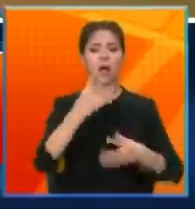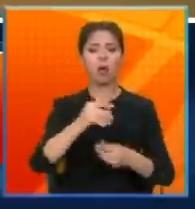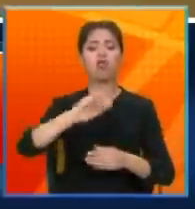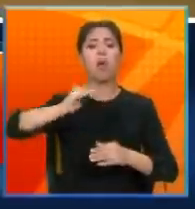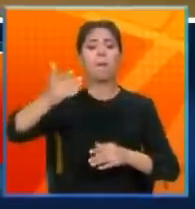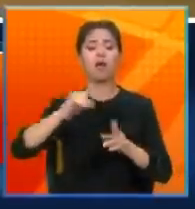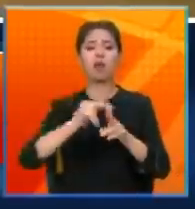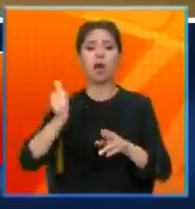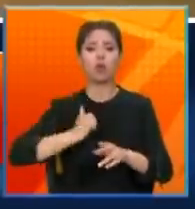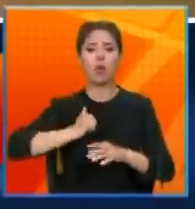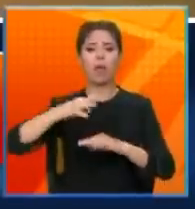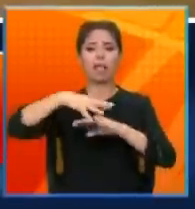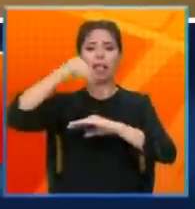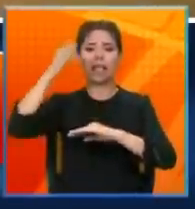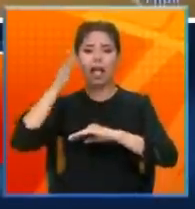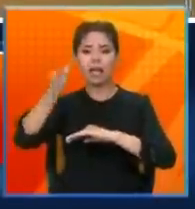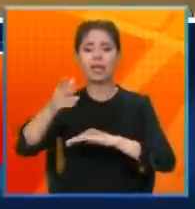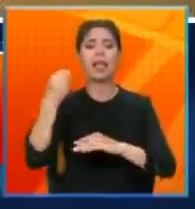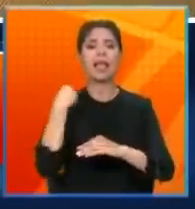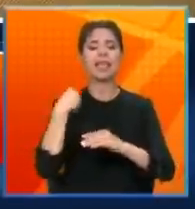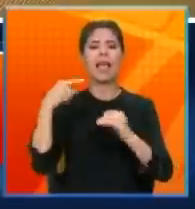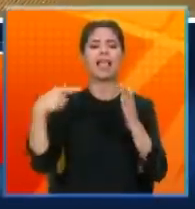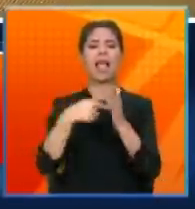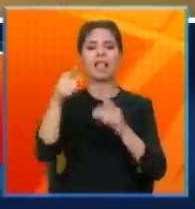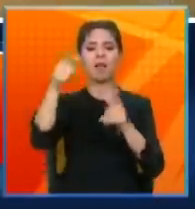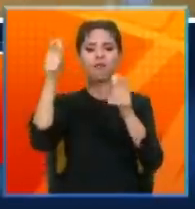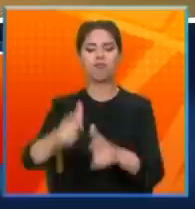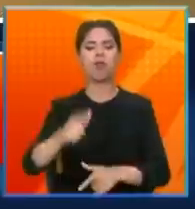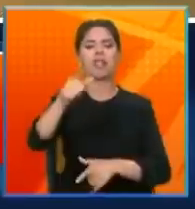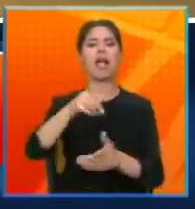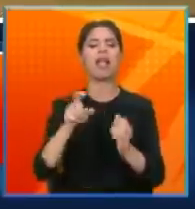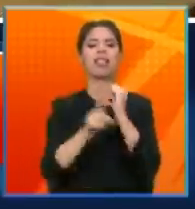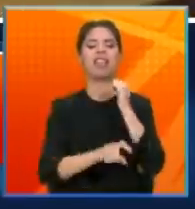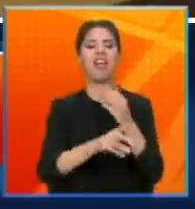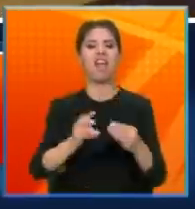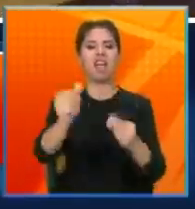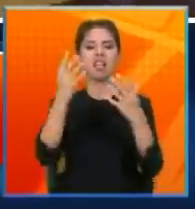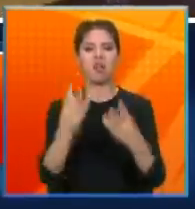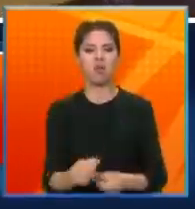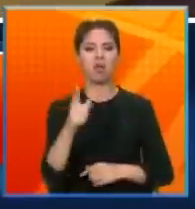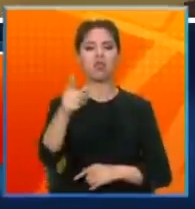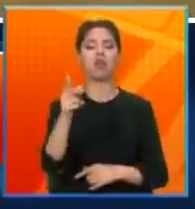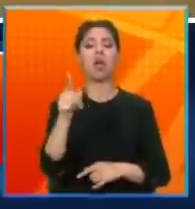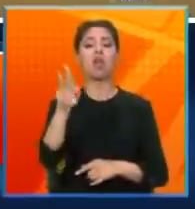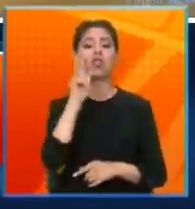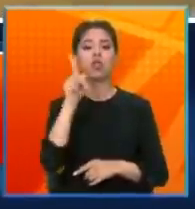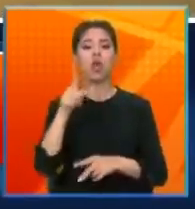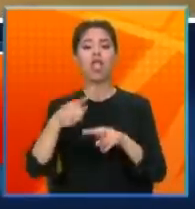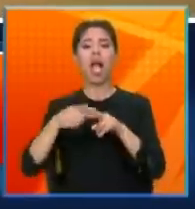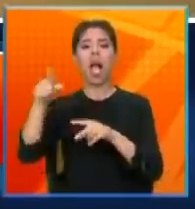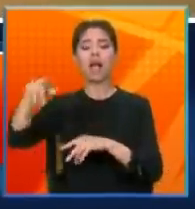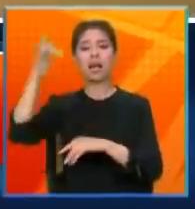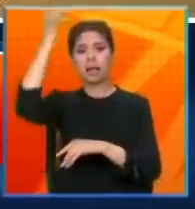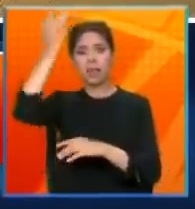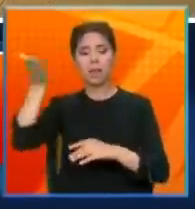komandolar Hantur Dağı'na indirildi ve yeni hedef burası, terörden arındırılacak. Ve son grup Akreptepe'den sonra daha